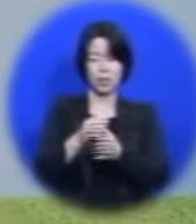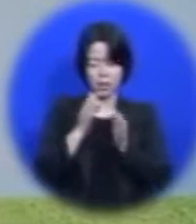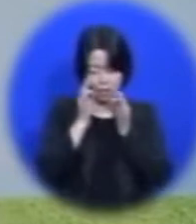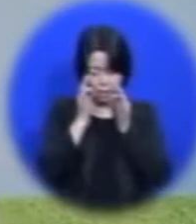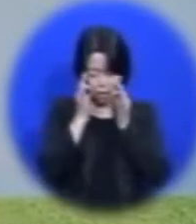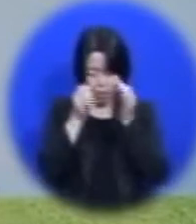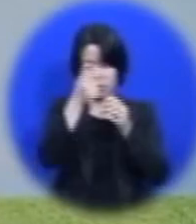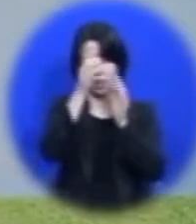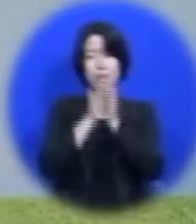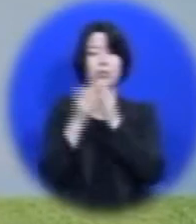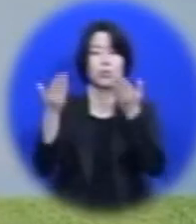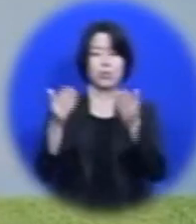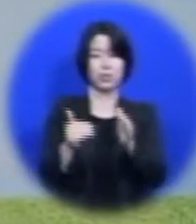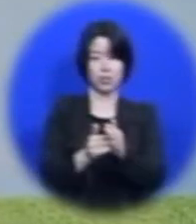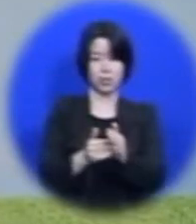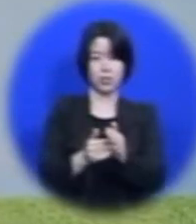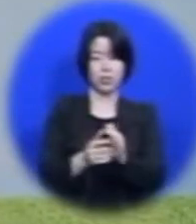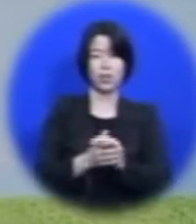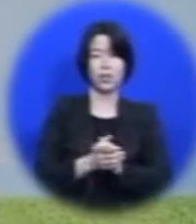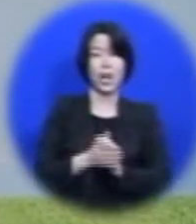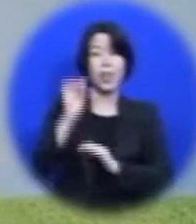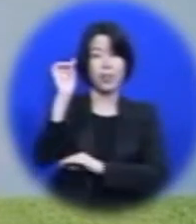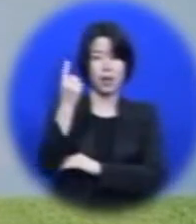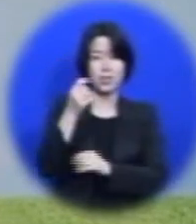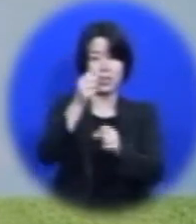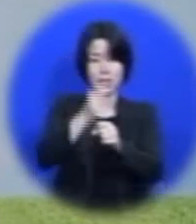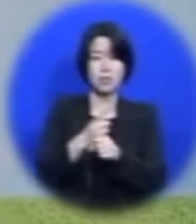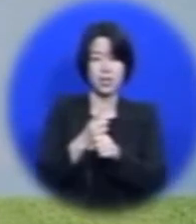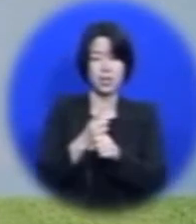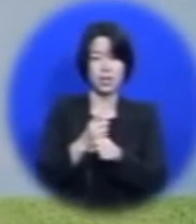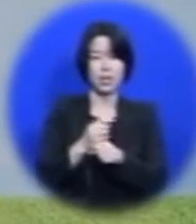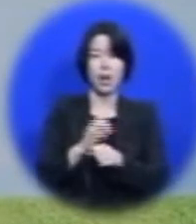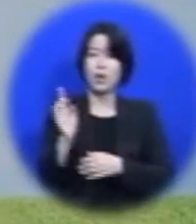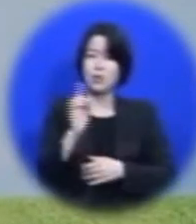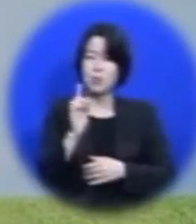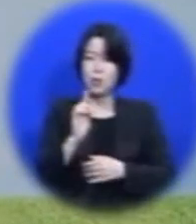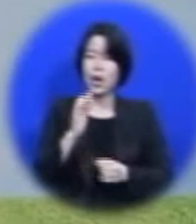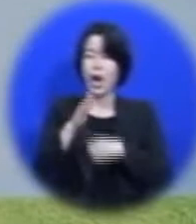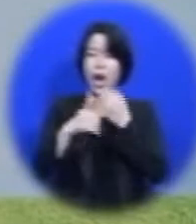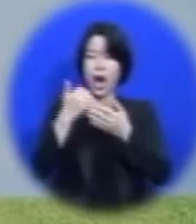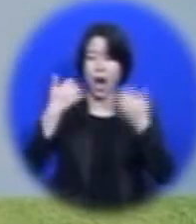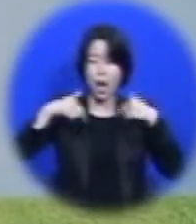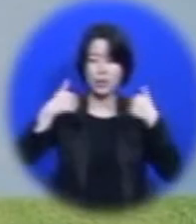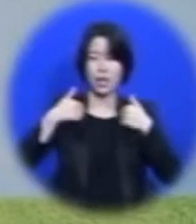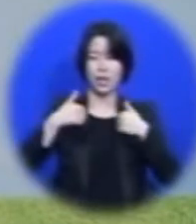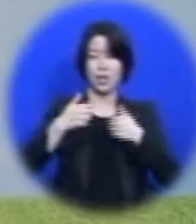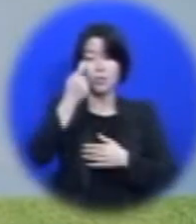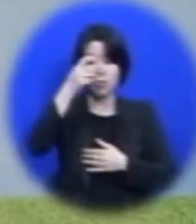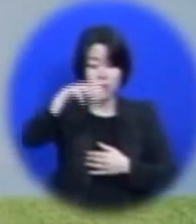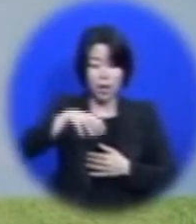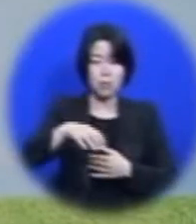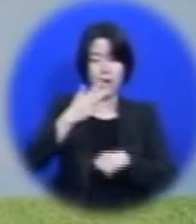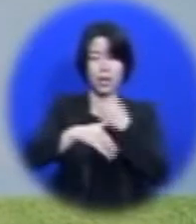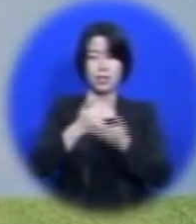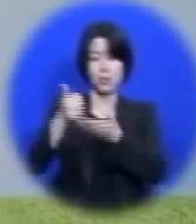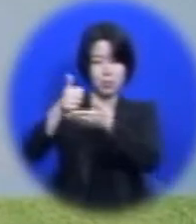간곡하게 기도합니다. 다윗은 이미 늘 하나님을 눈앞에 모시고 산